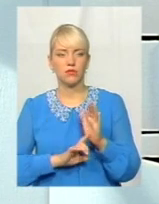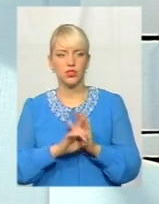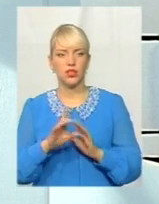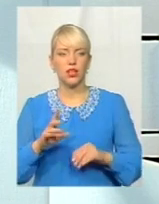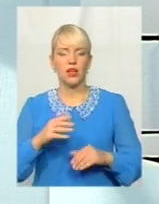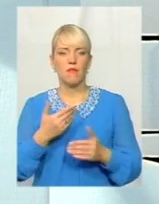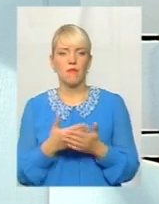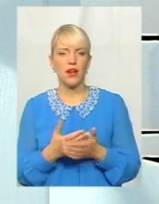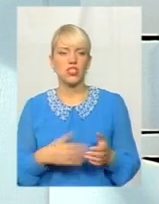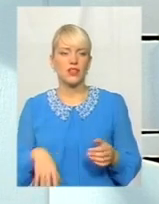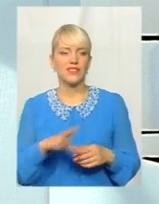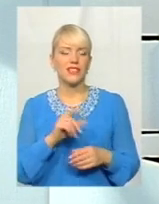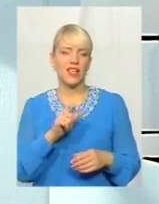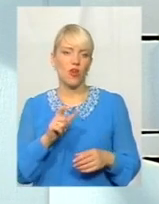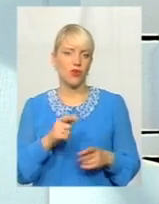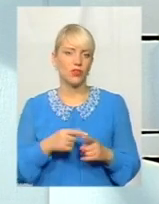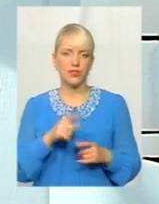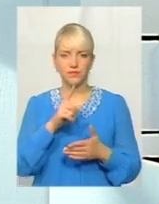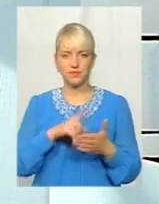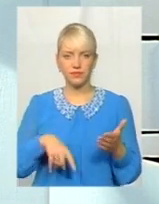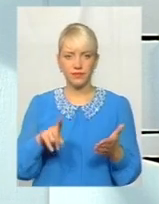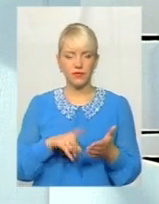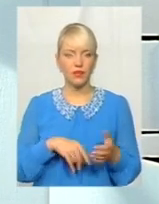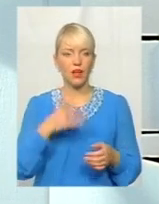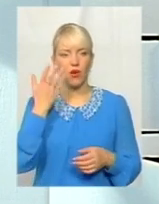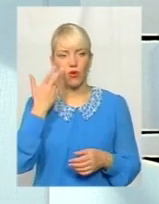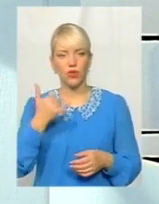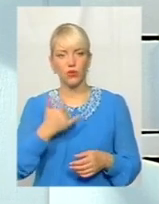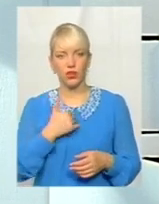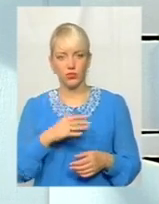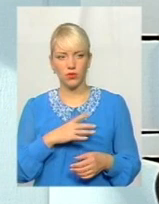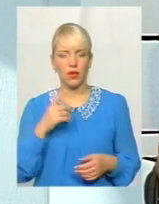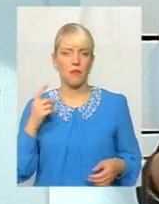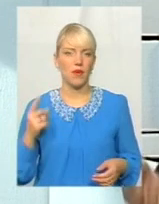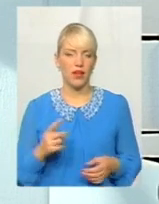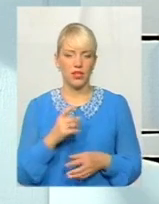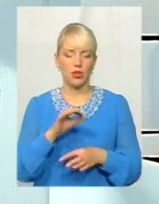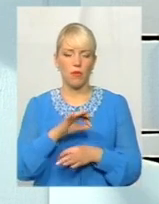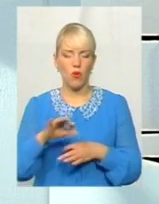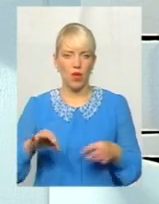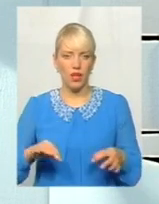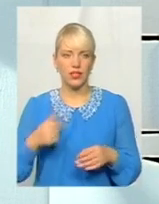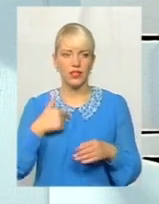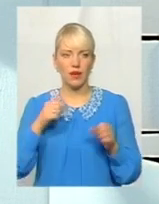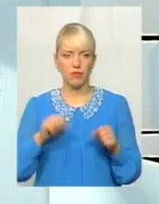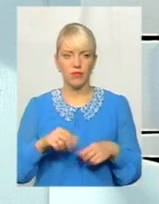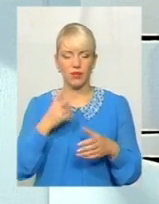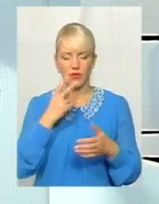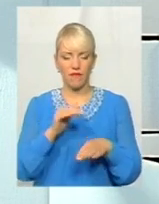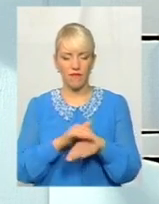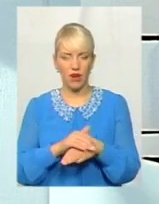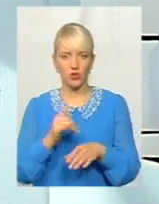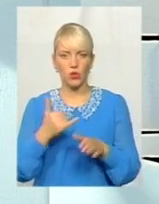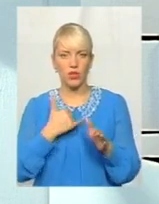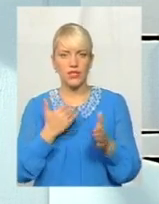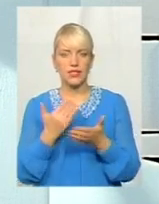люди так скептично до цього ставилися. Коли вже в нас були перші проекти, і я міг, скажімо, підставляти факти, оскільки в нас